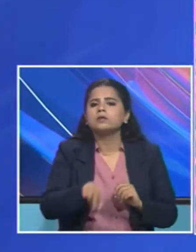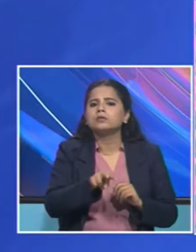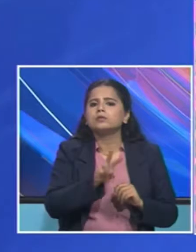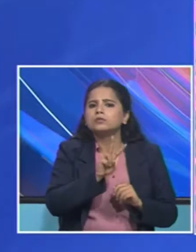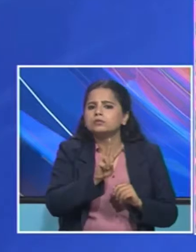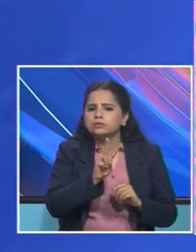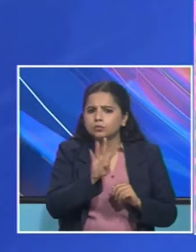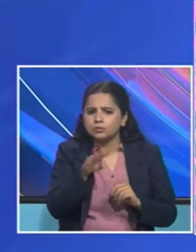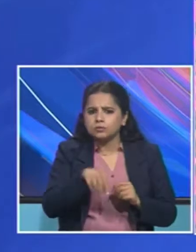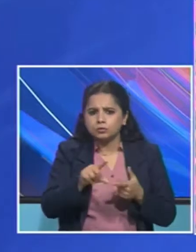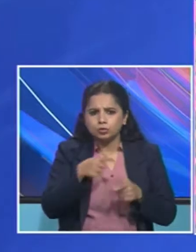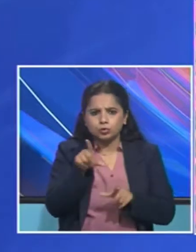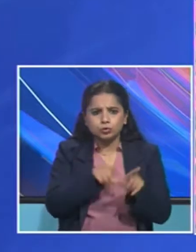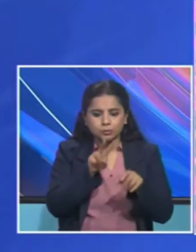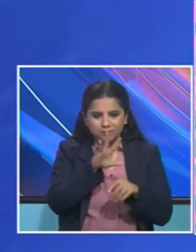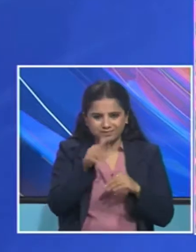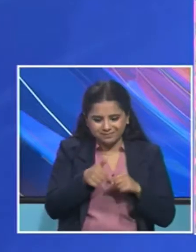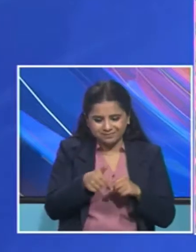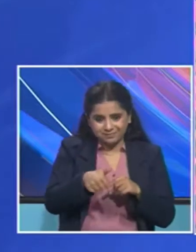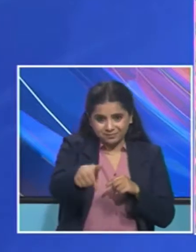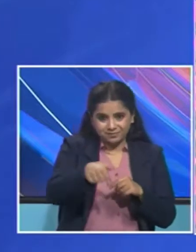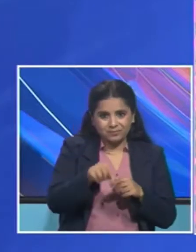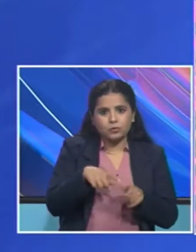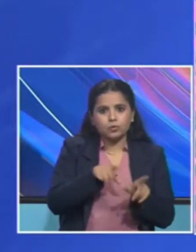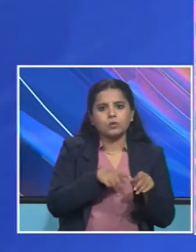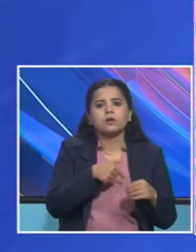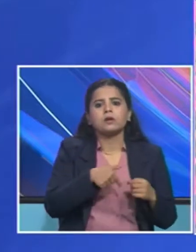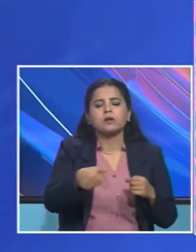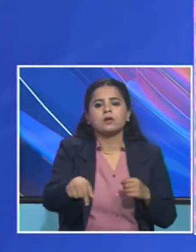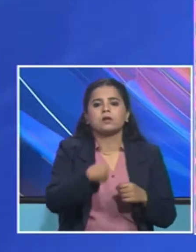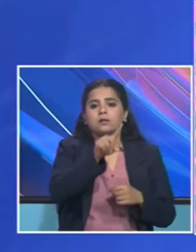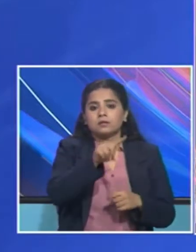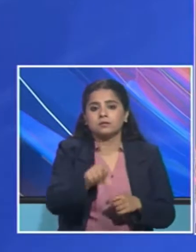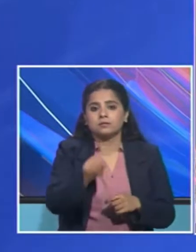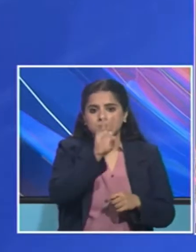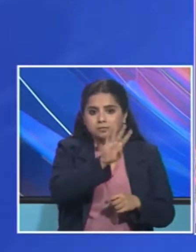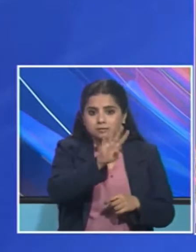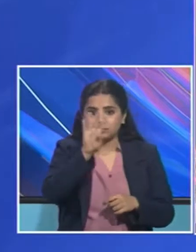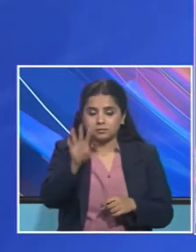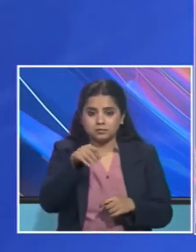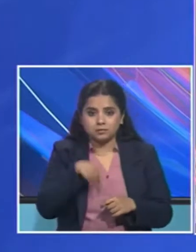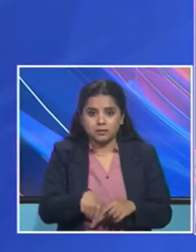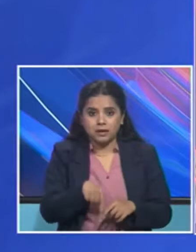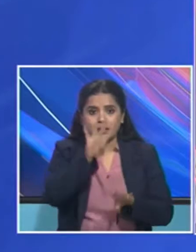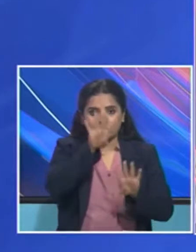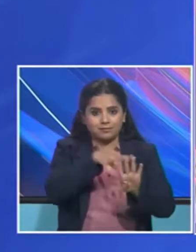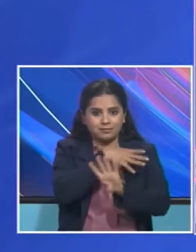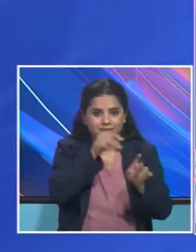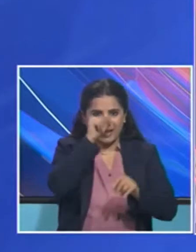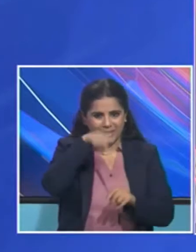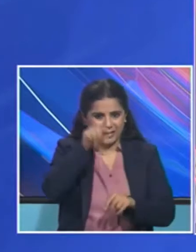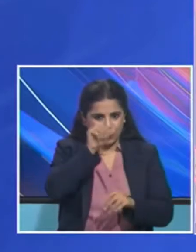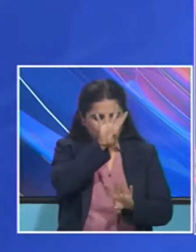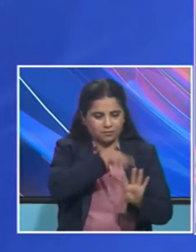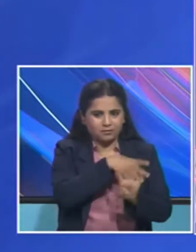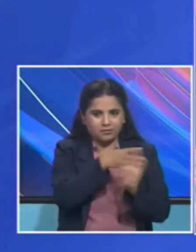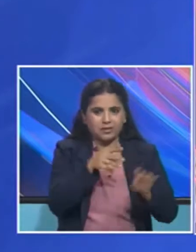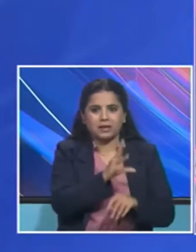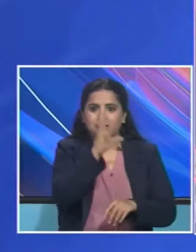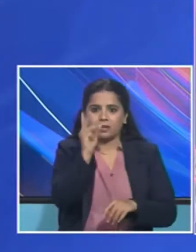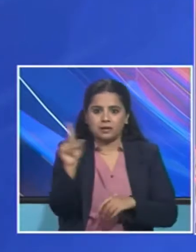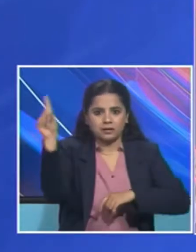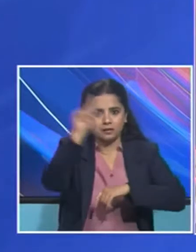21वें दिन तदनुसार शक संवत के वर्ष 1944 के आषाढ़ मास के 30वें दिन प्रदत्त किया गया।